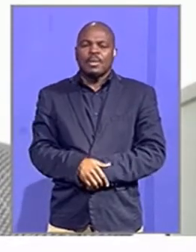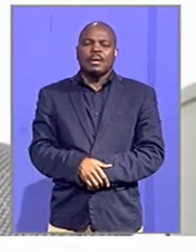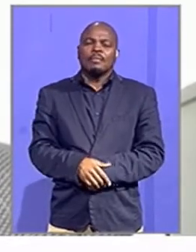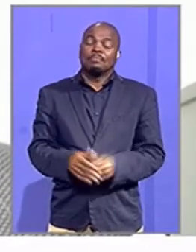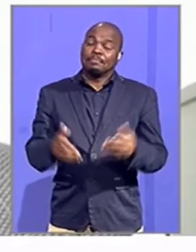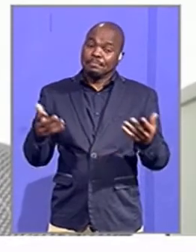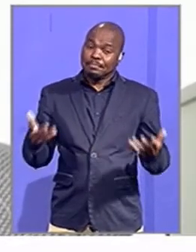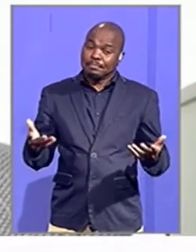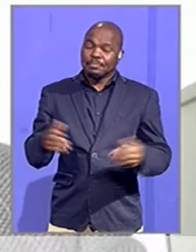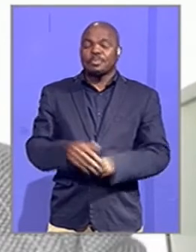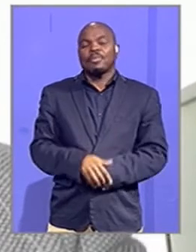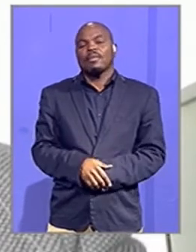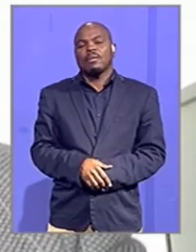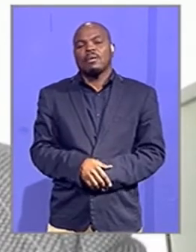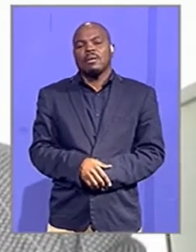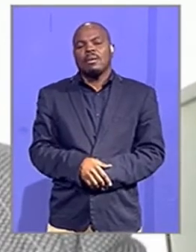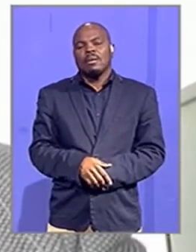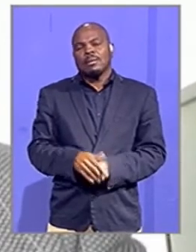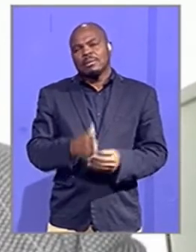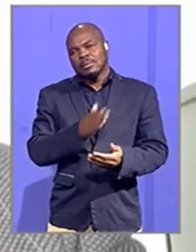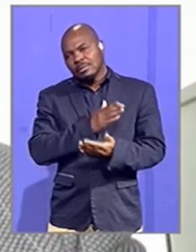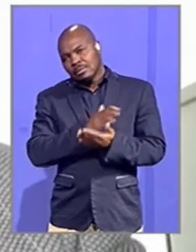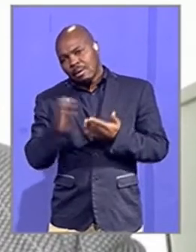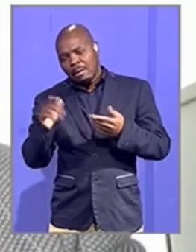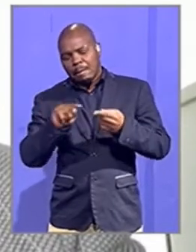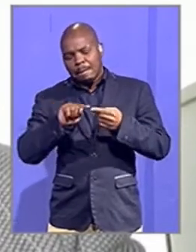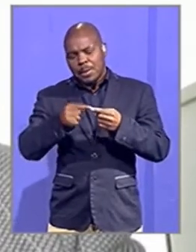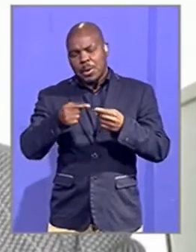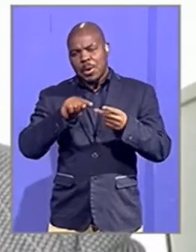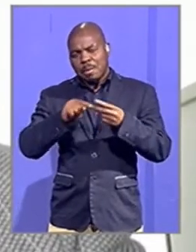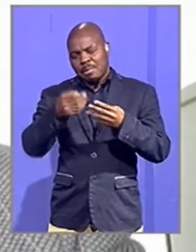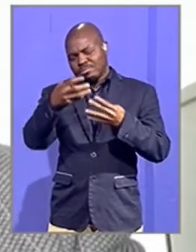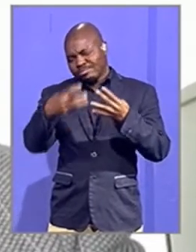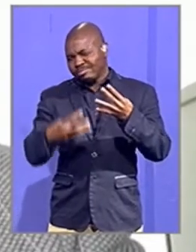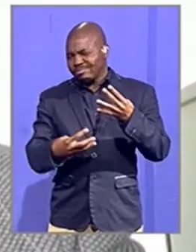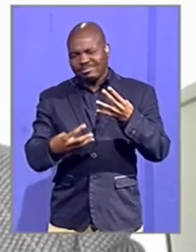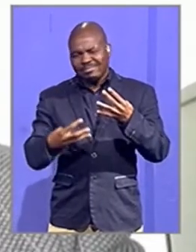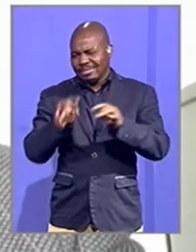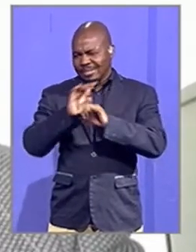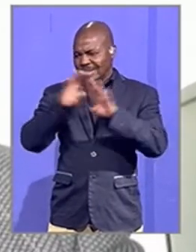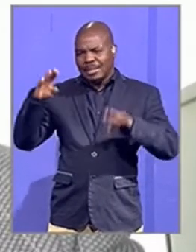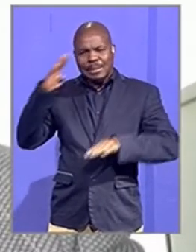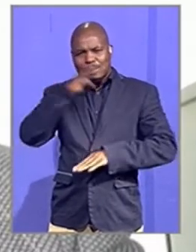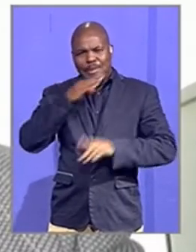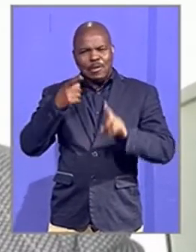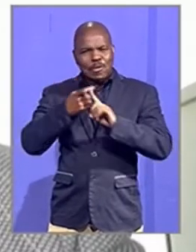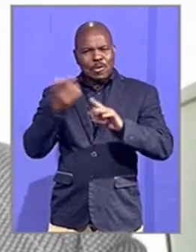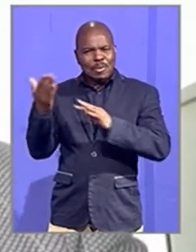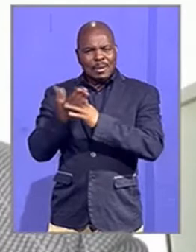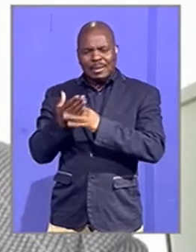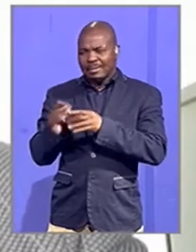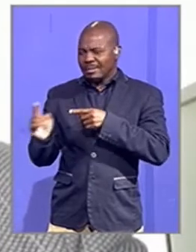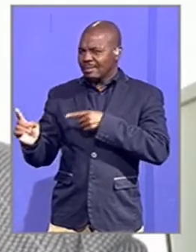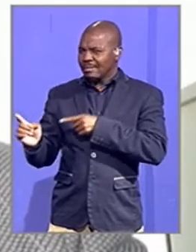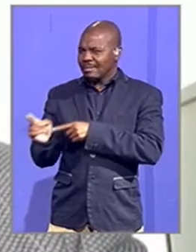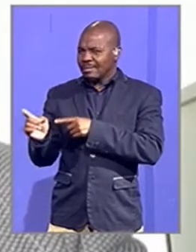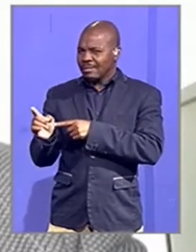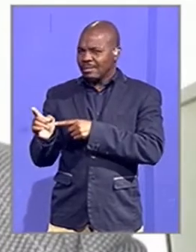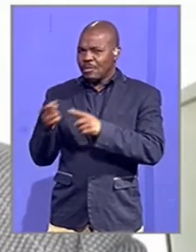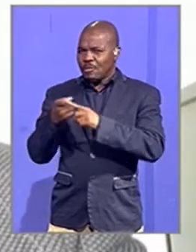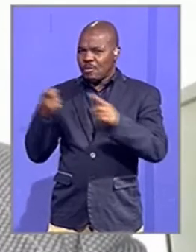go na le dilo tsoko tse le gore ga di fetega botse ka ditatofatšo tšeo di tswellang ka